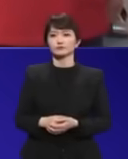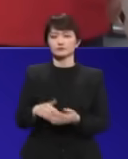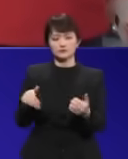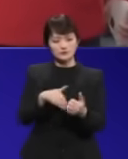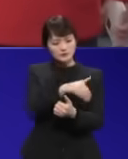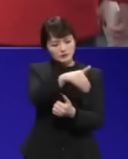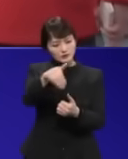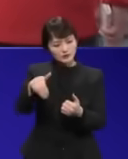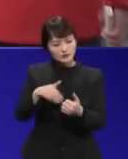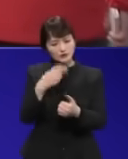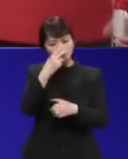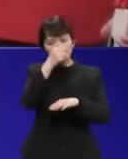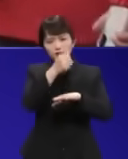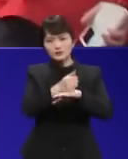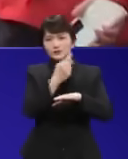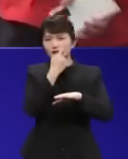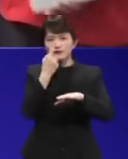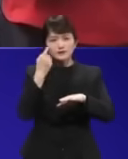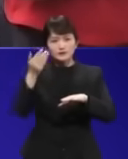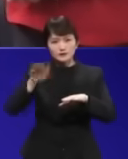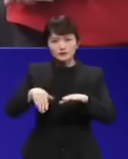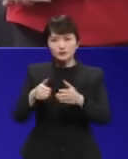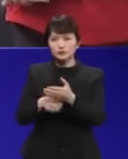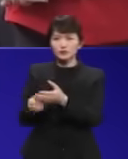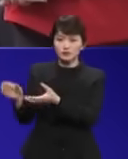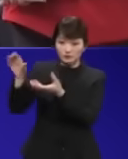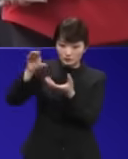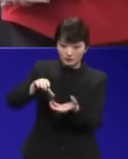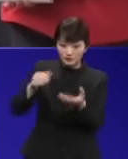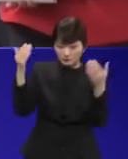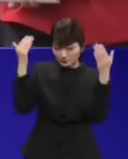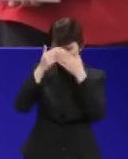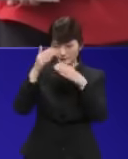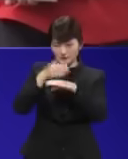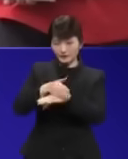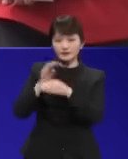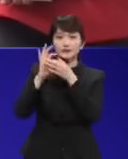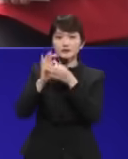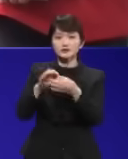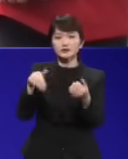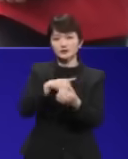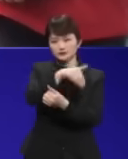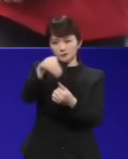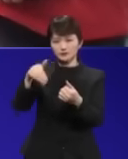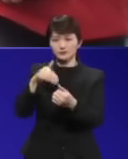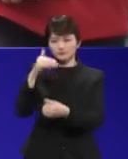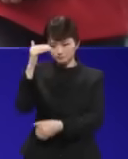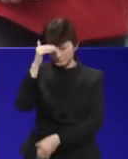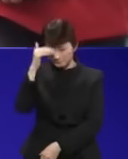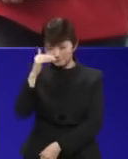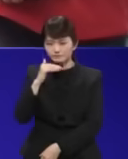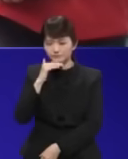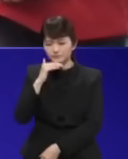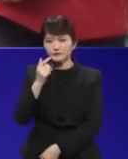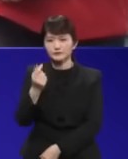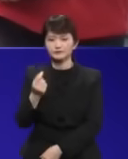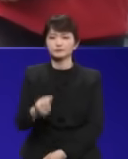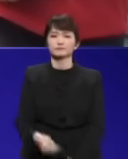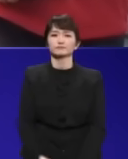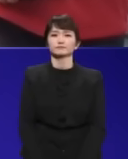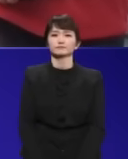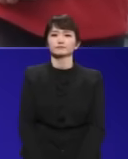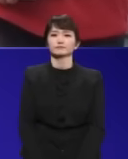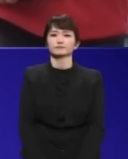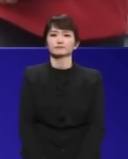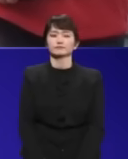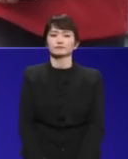예측 결과는 확인했지만 개표 레이스는 밤 늦게까지 계속되기 때문에 계속해서 지켜볼 것으로 보입니다 지금까지 국민임 개표